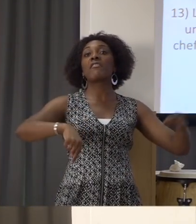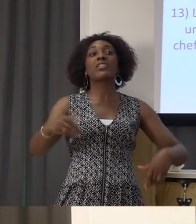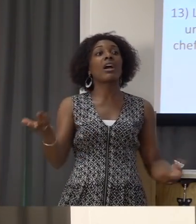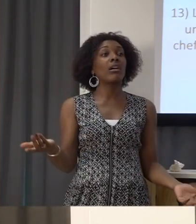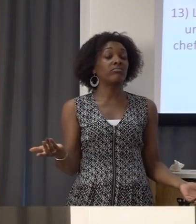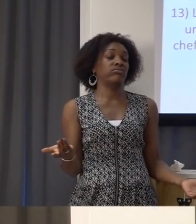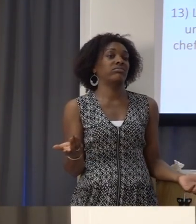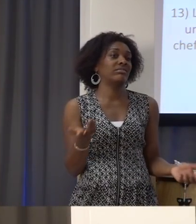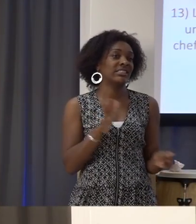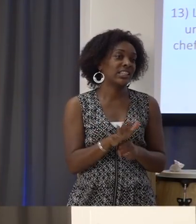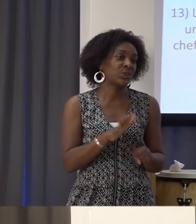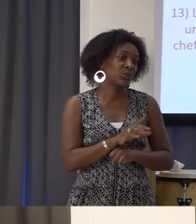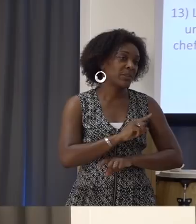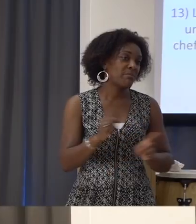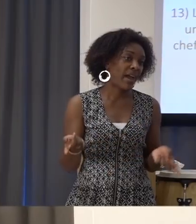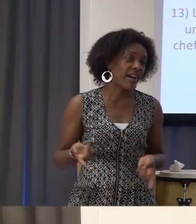c'est insuffisant.